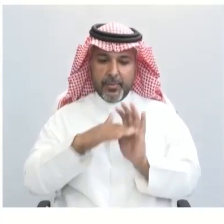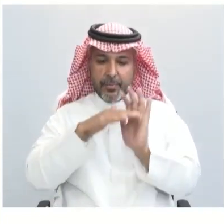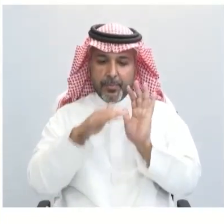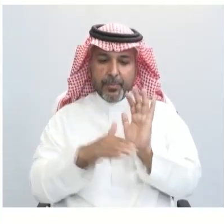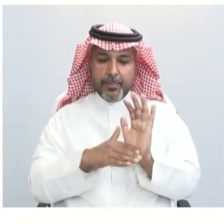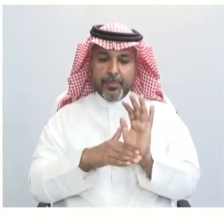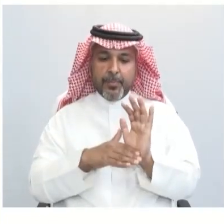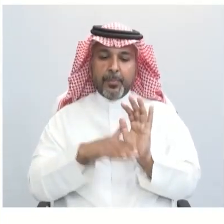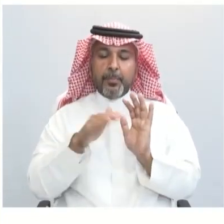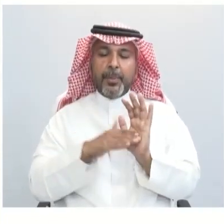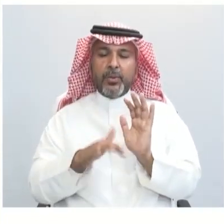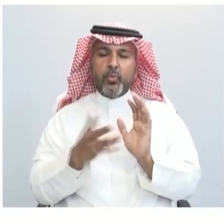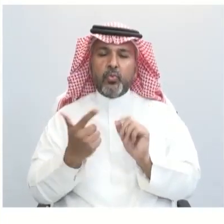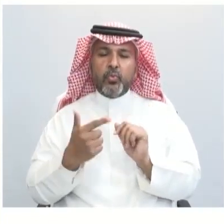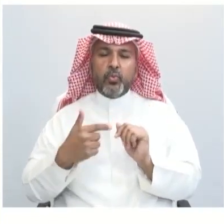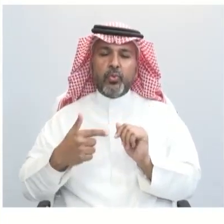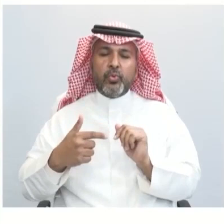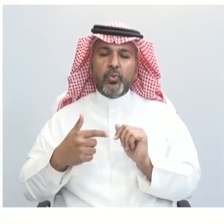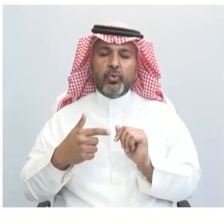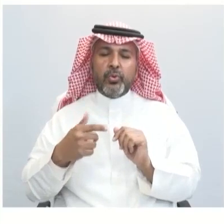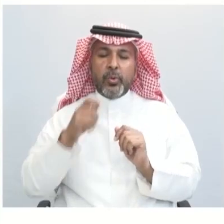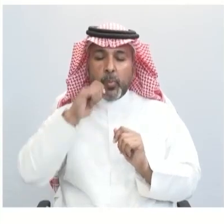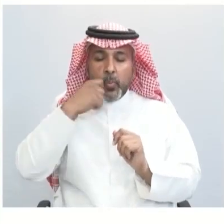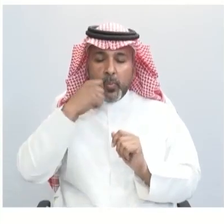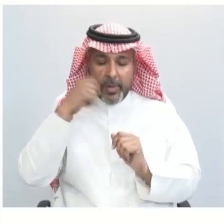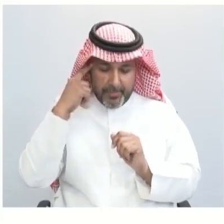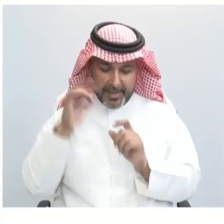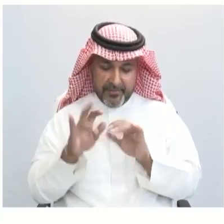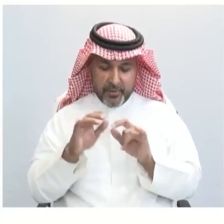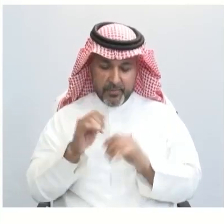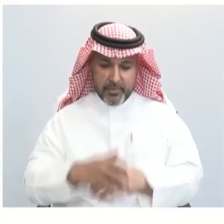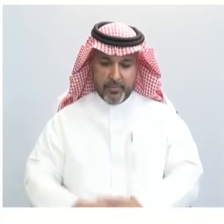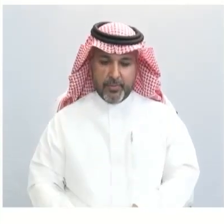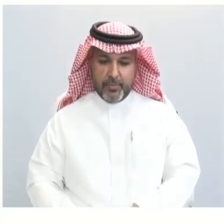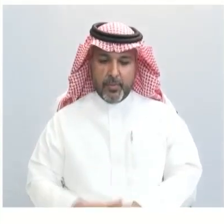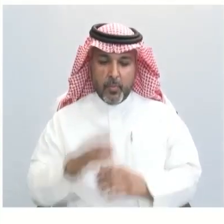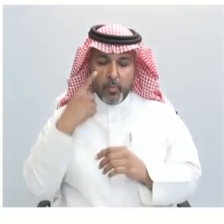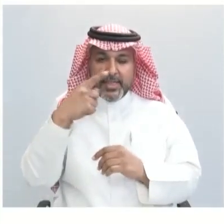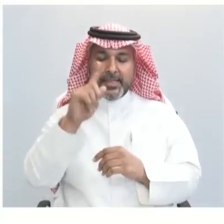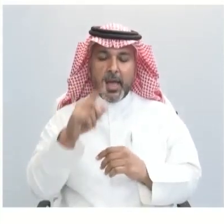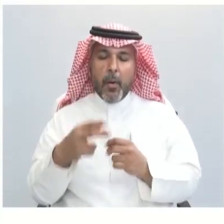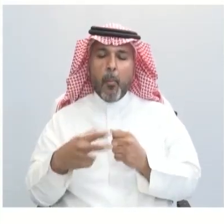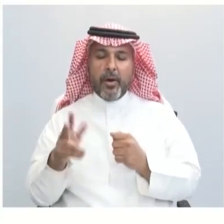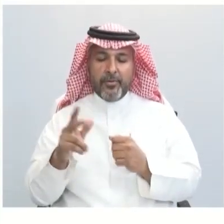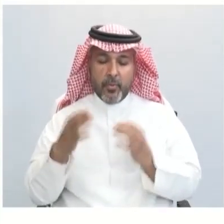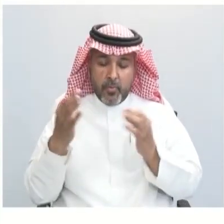التكرار لنفس الإيميل، أيضا يتم اختيار باسورد، لا تنسى وضع كلمة مرور